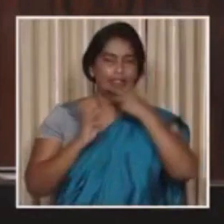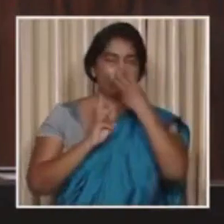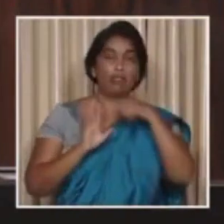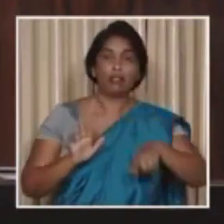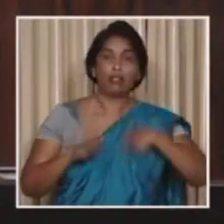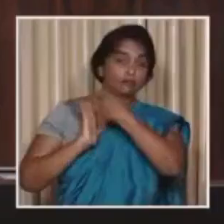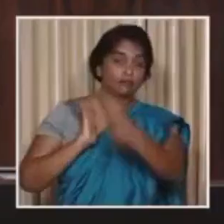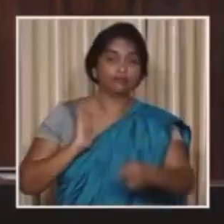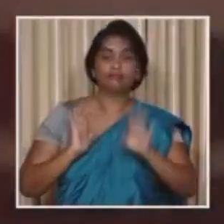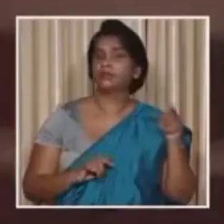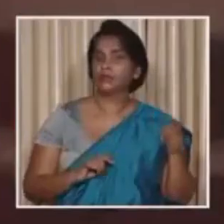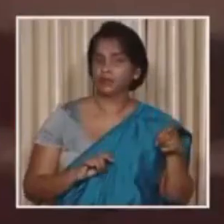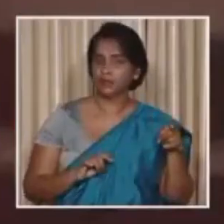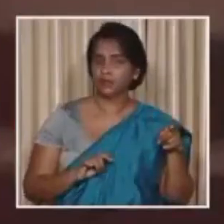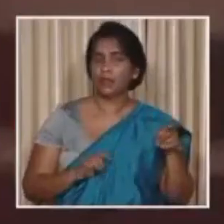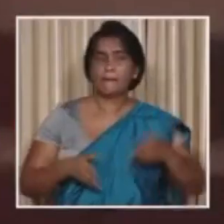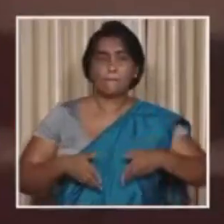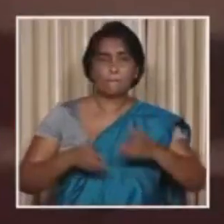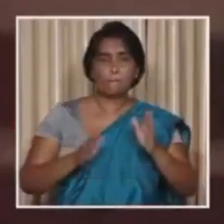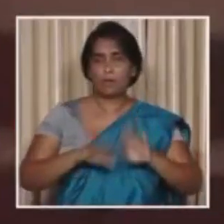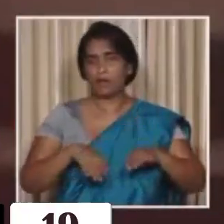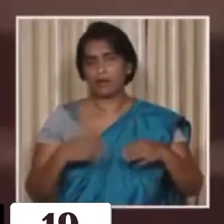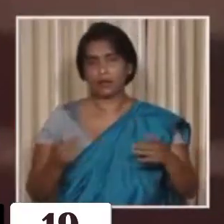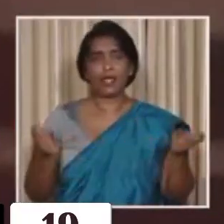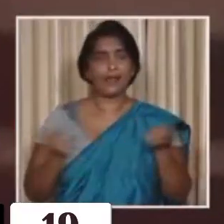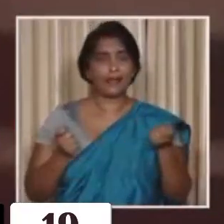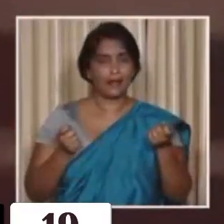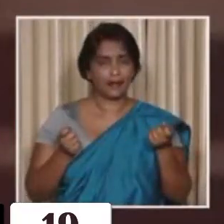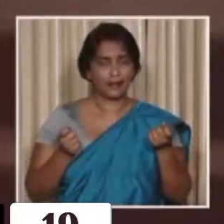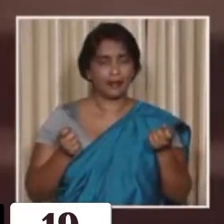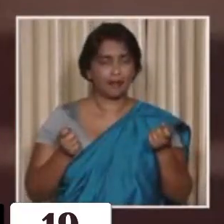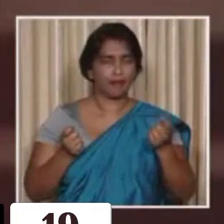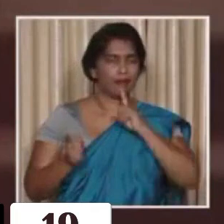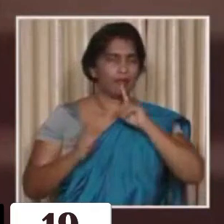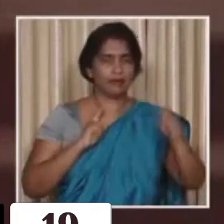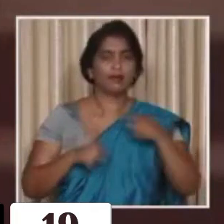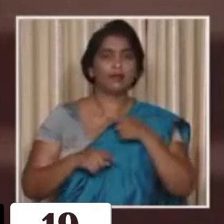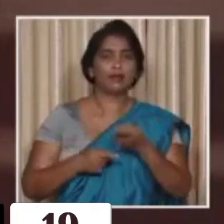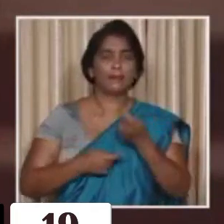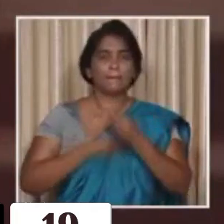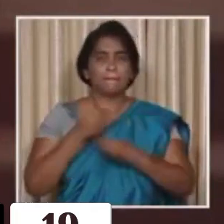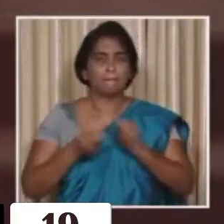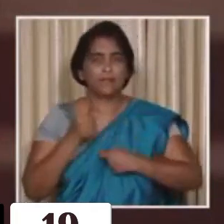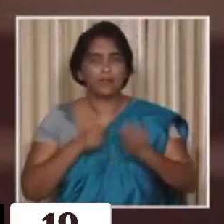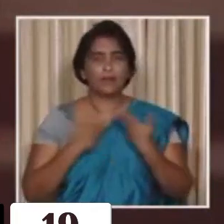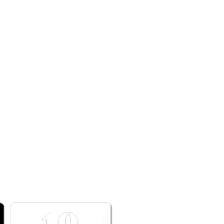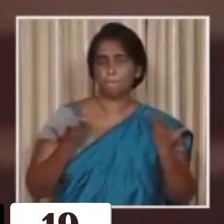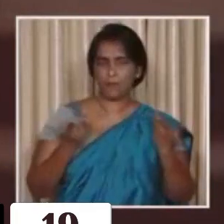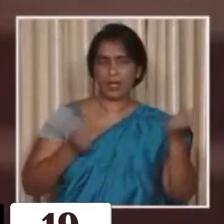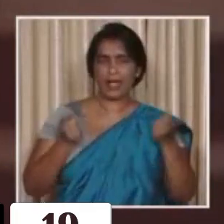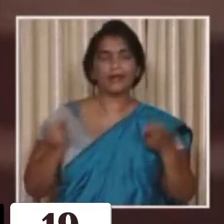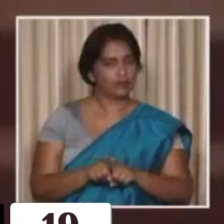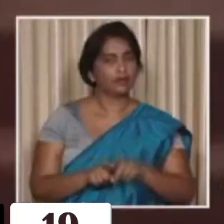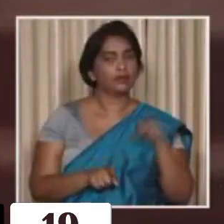පුරාම ක්‍රියාත්මක වෙනවා එතන පාරෙන් මෙහා පැත්තේ තියෙන කඩවලින් පැමිණිලි ඇවිල්ලා තියෙනවා ඒගොල්ලන්ට ව්‍යාපාර කටයුතු කරගෙන යන්න බැහැයි කියලා